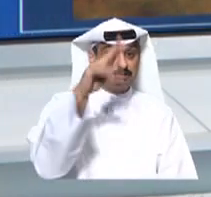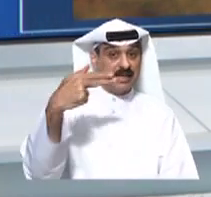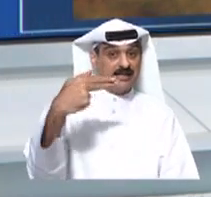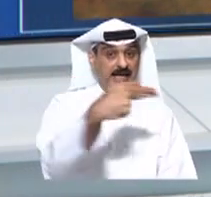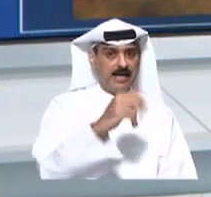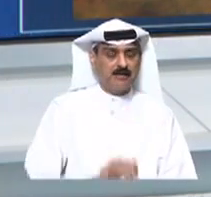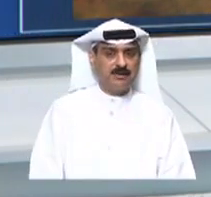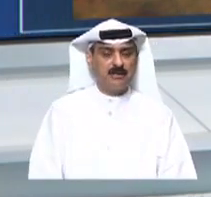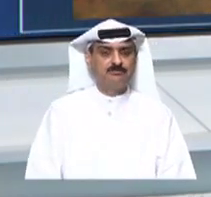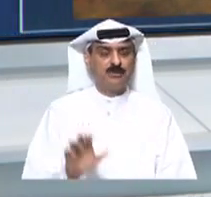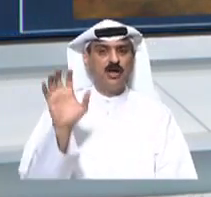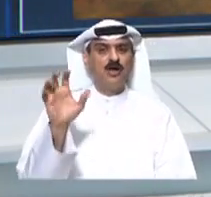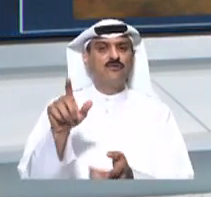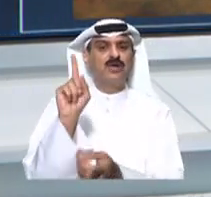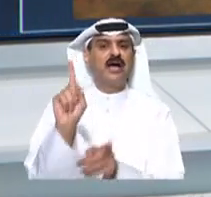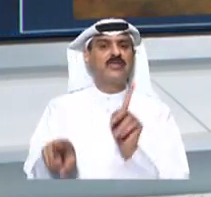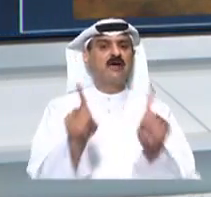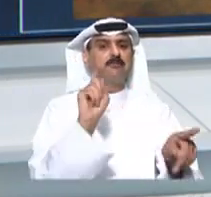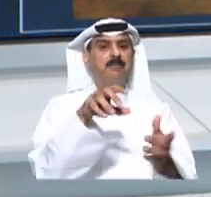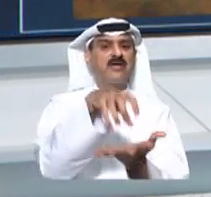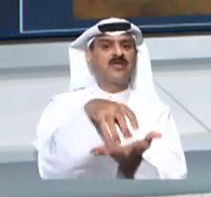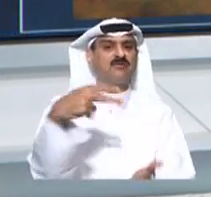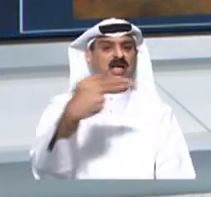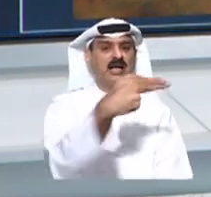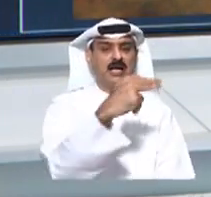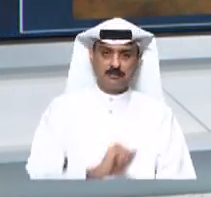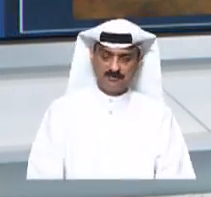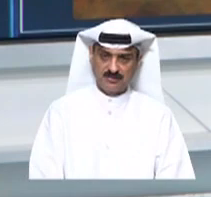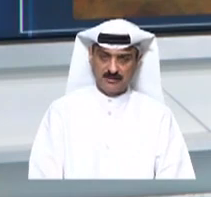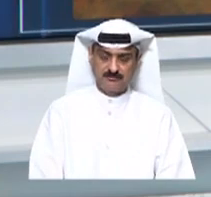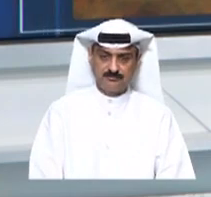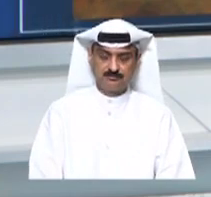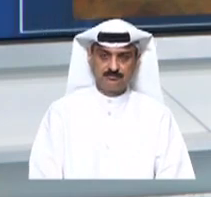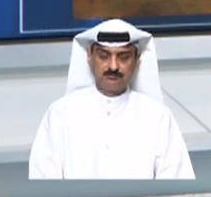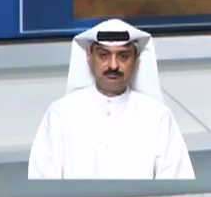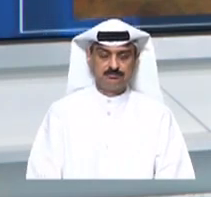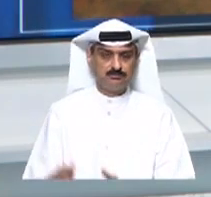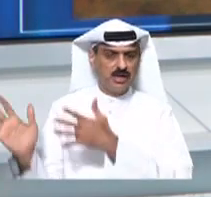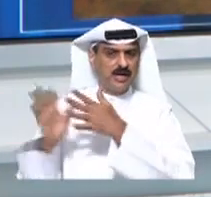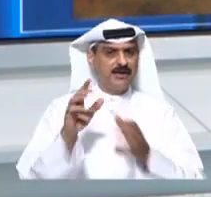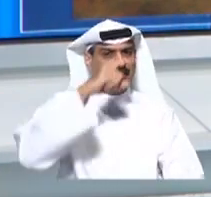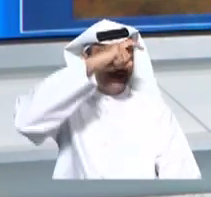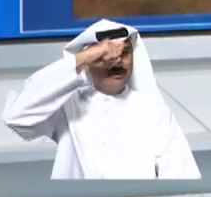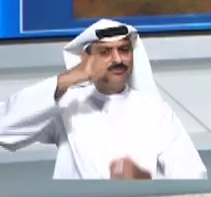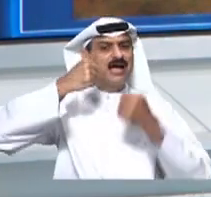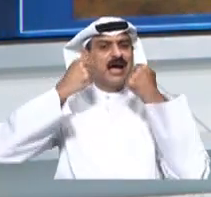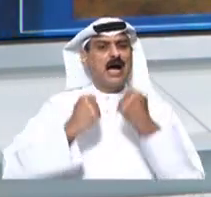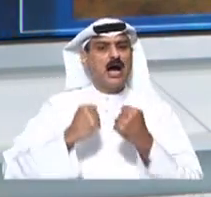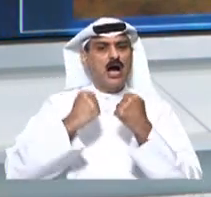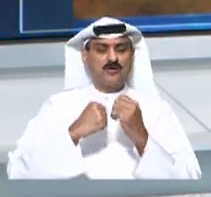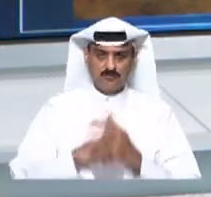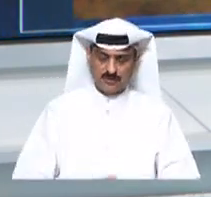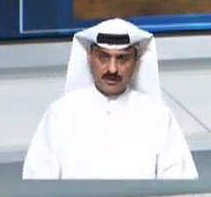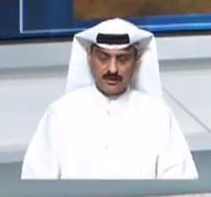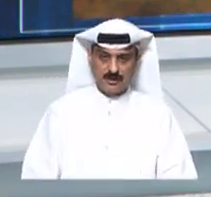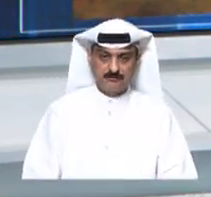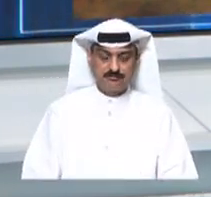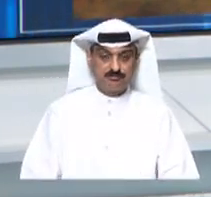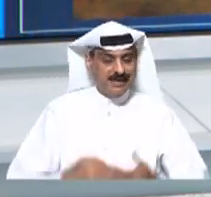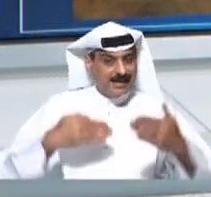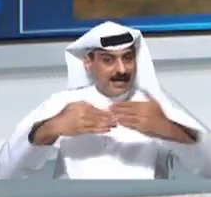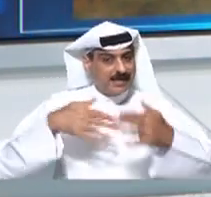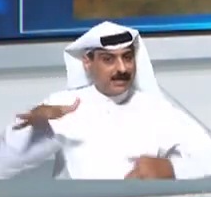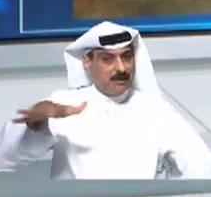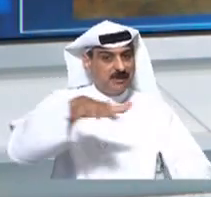على المناطق الغربية من دولة الكويت، راح تكون رياح جافة وأجواء شديدة الحرارة. أما المناطق القريبة من